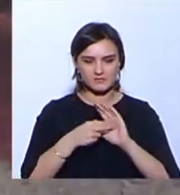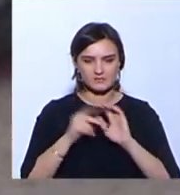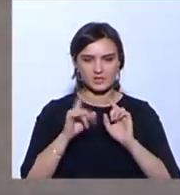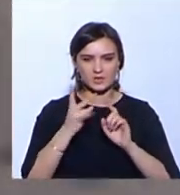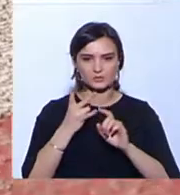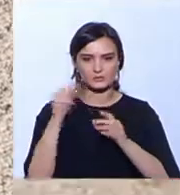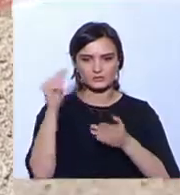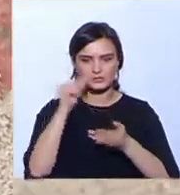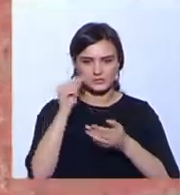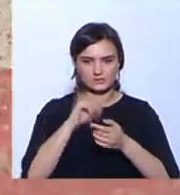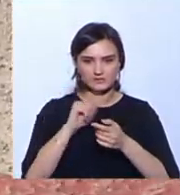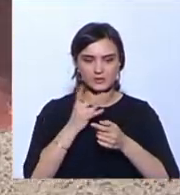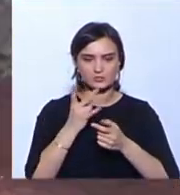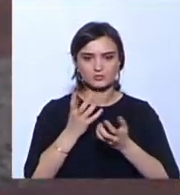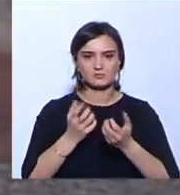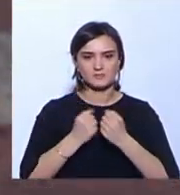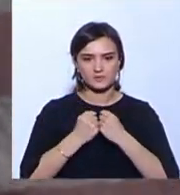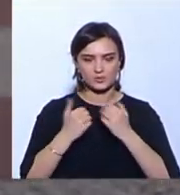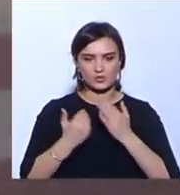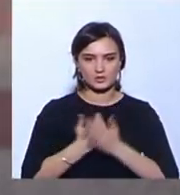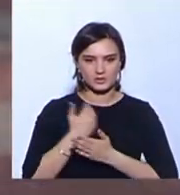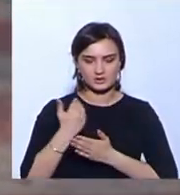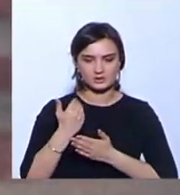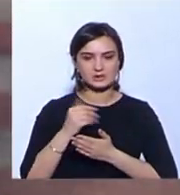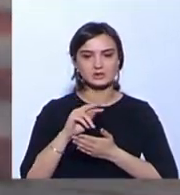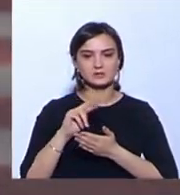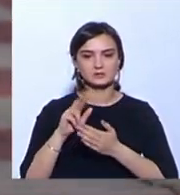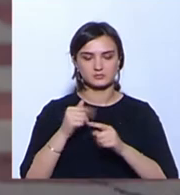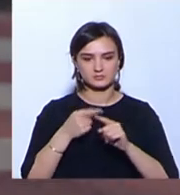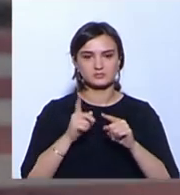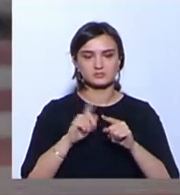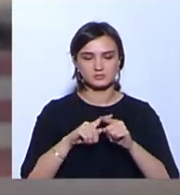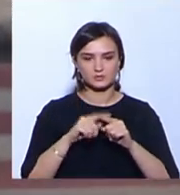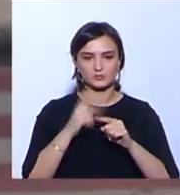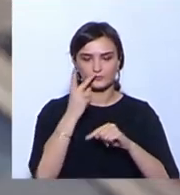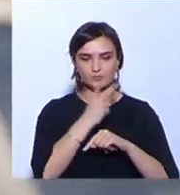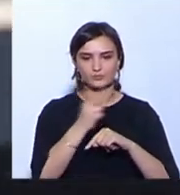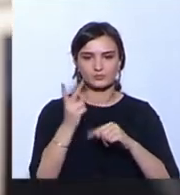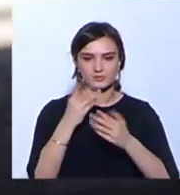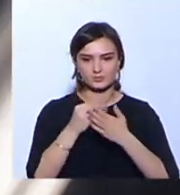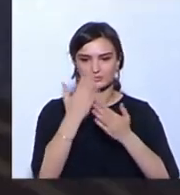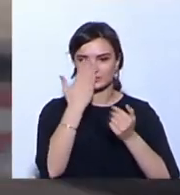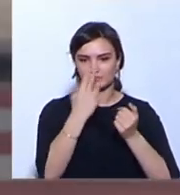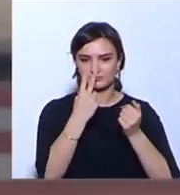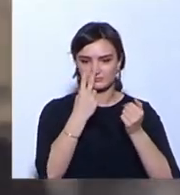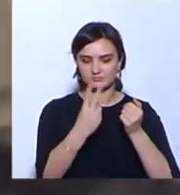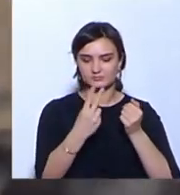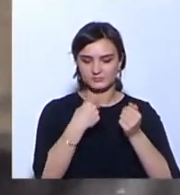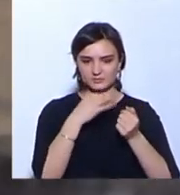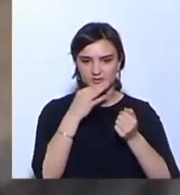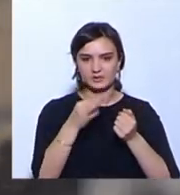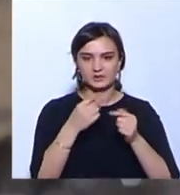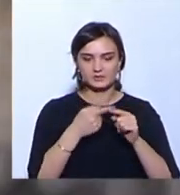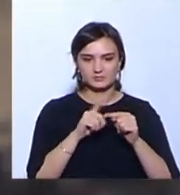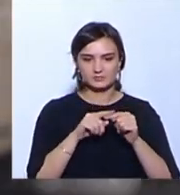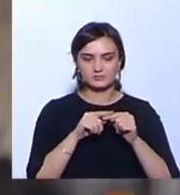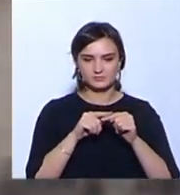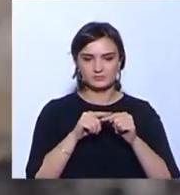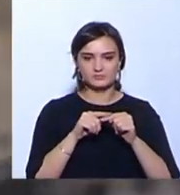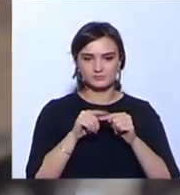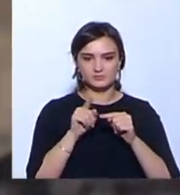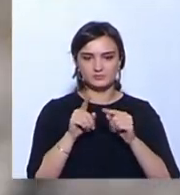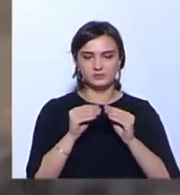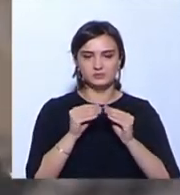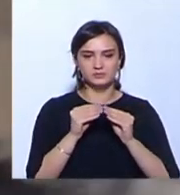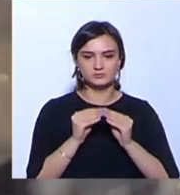უნდა ვისწავლო, რა უნდა შევიძინო ახალი და სარკეში როცა უყურებ საკუთარ თავს, ეუბნები, რომ მე შენ ისეთად გაქცია, როგორიც